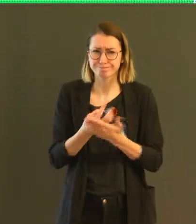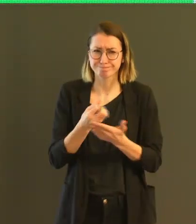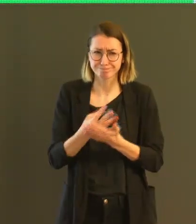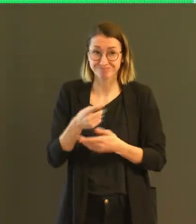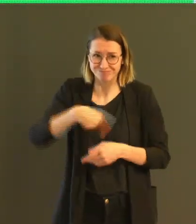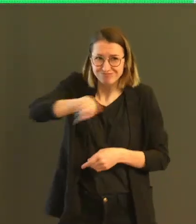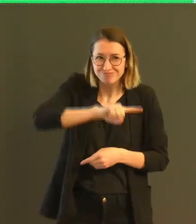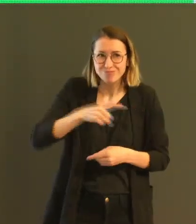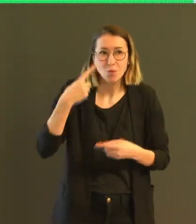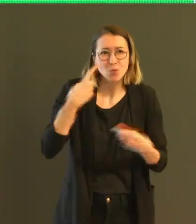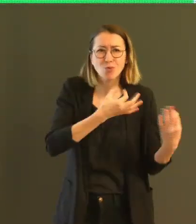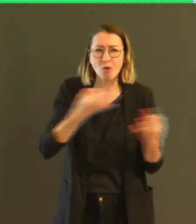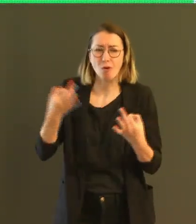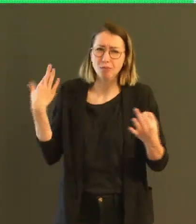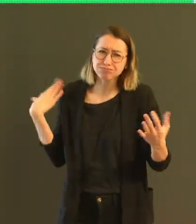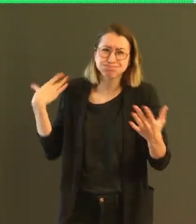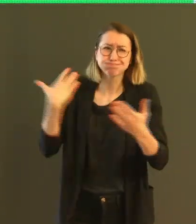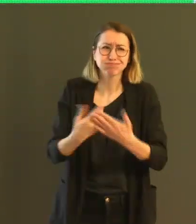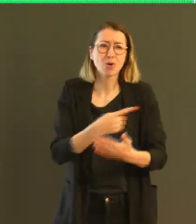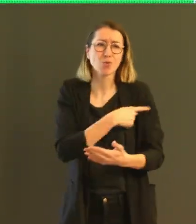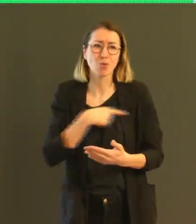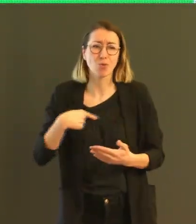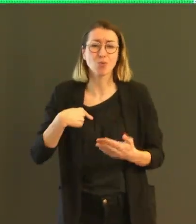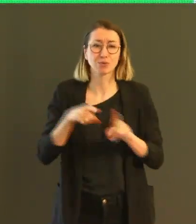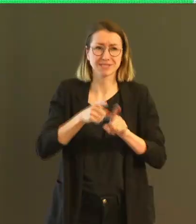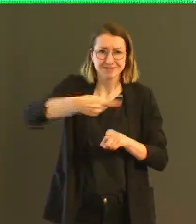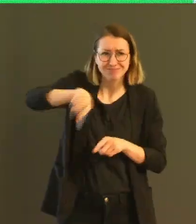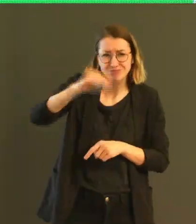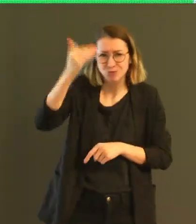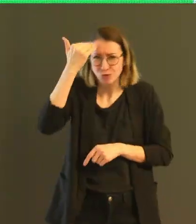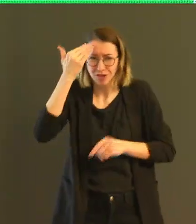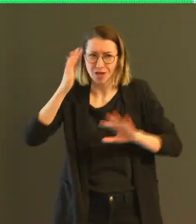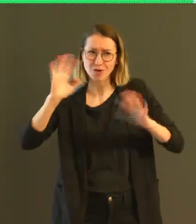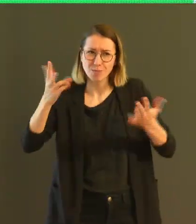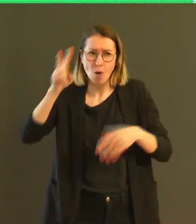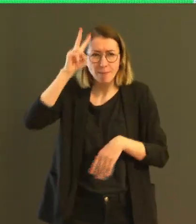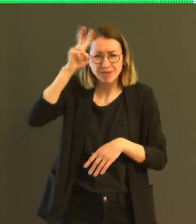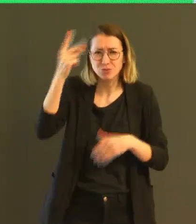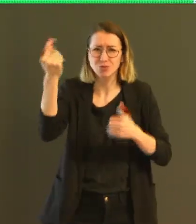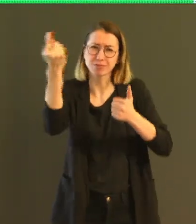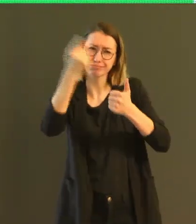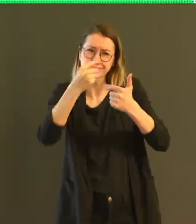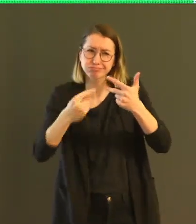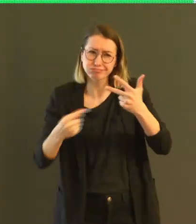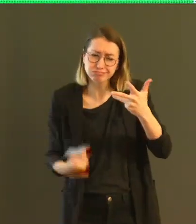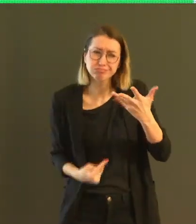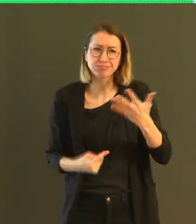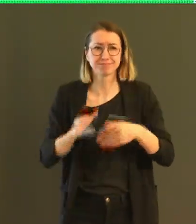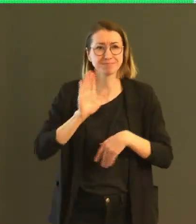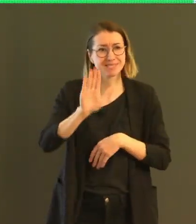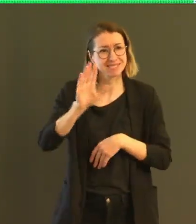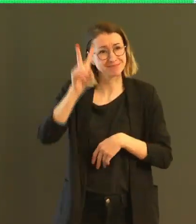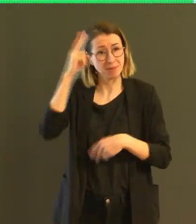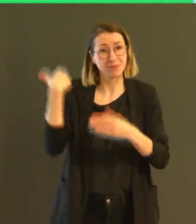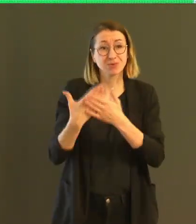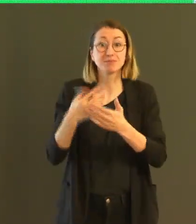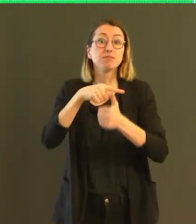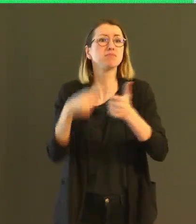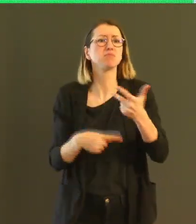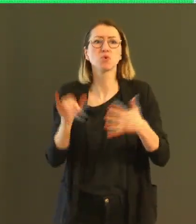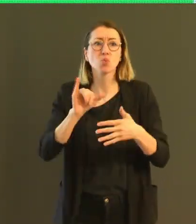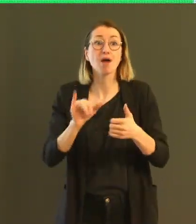normalement des mesures clés à prendre cinq mesures qui sont sains si vous êtes malade vous ne sortez